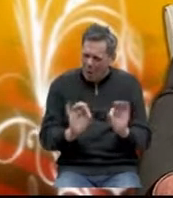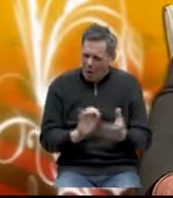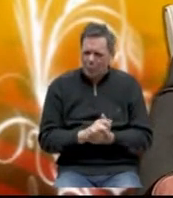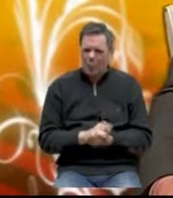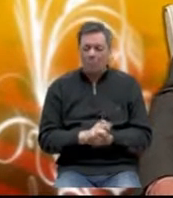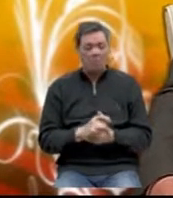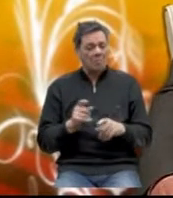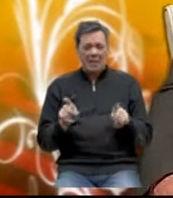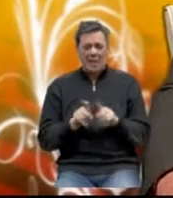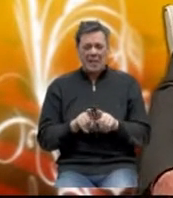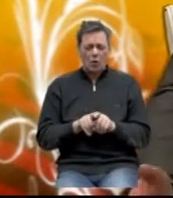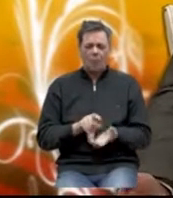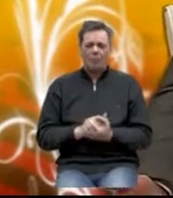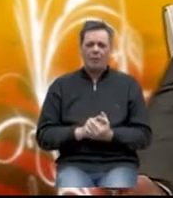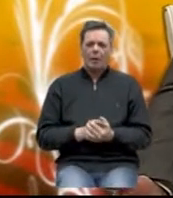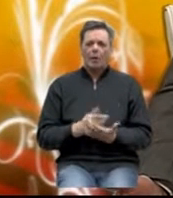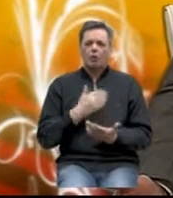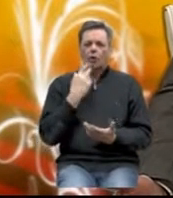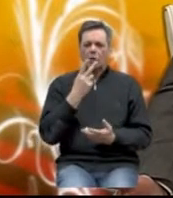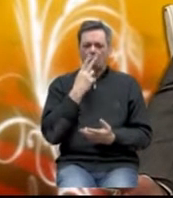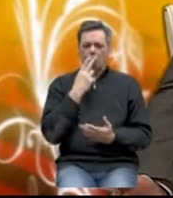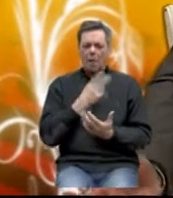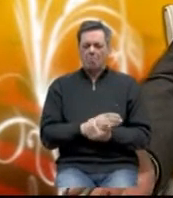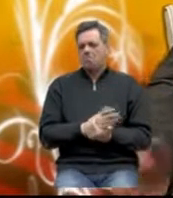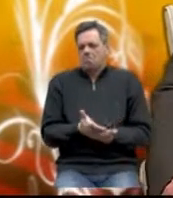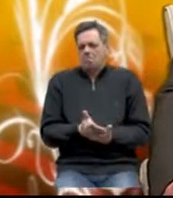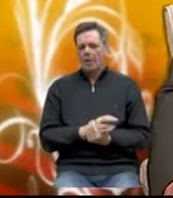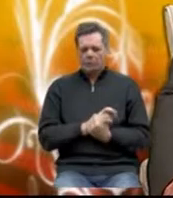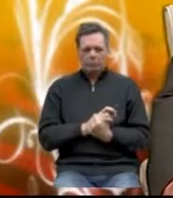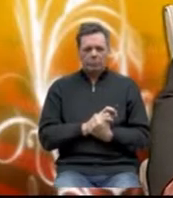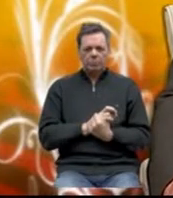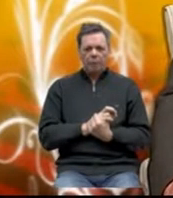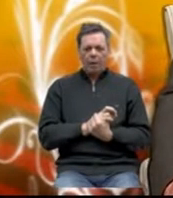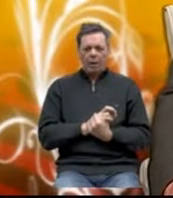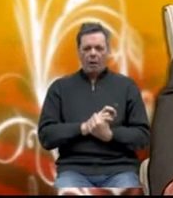to je isto tako što se tiče pušenja. Mislim,